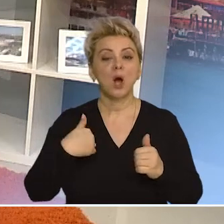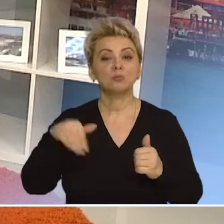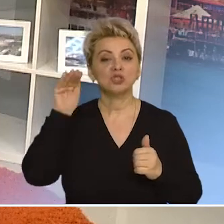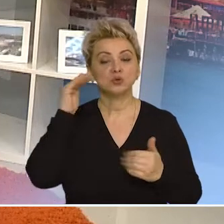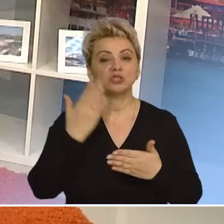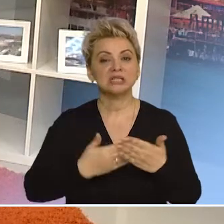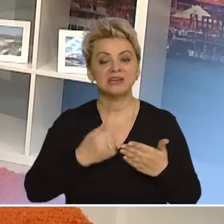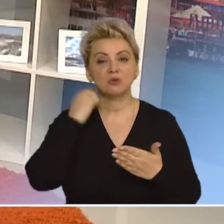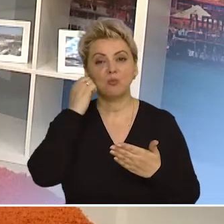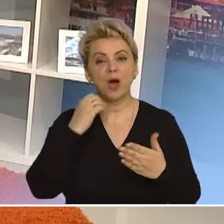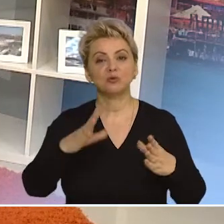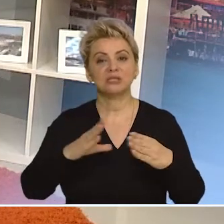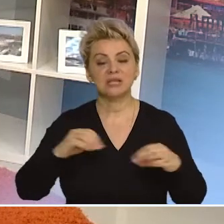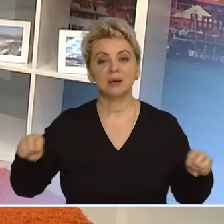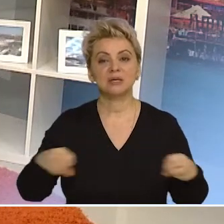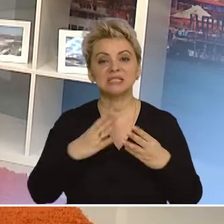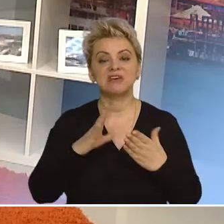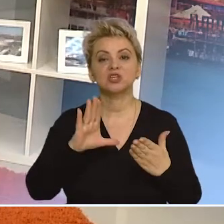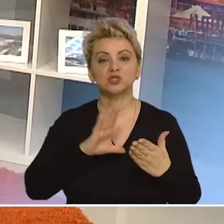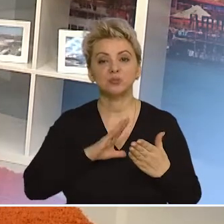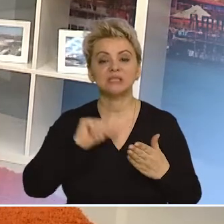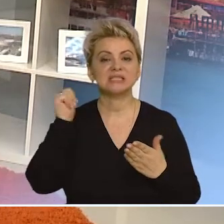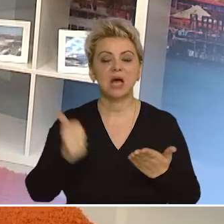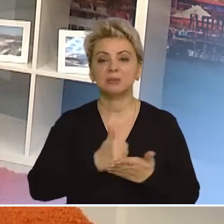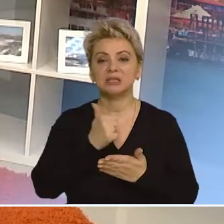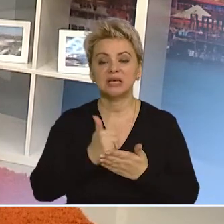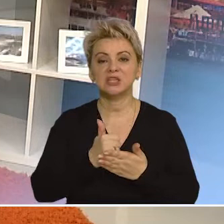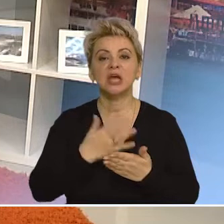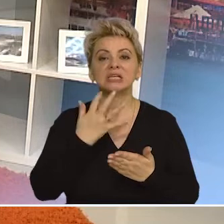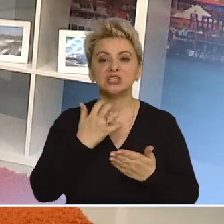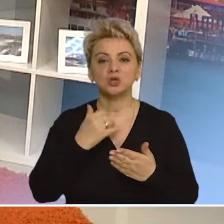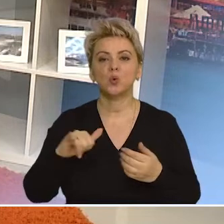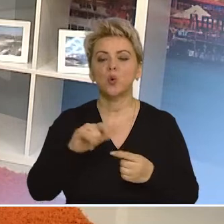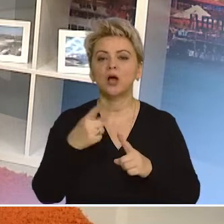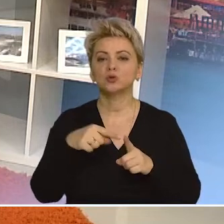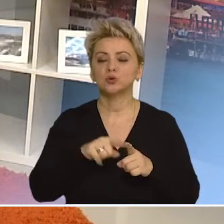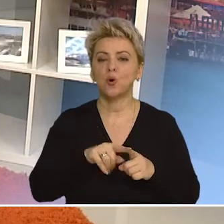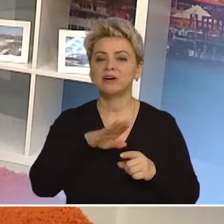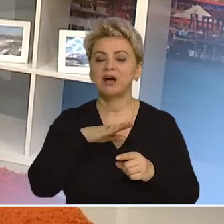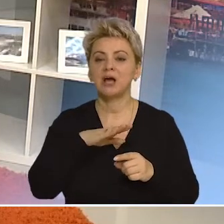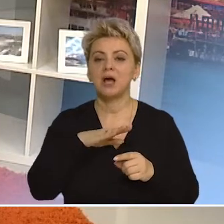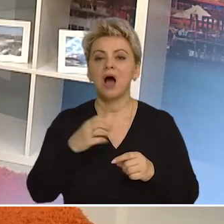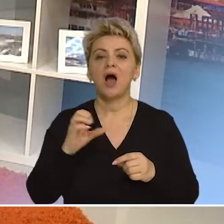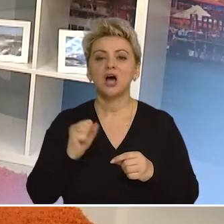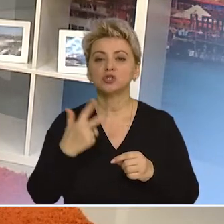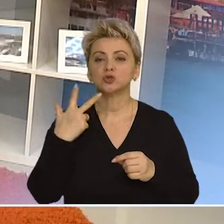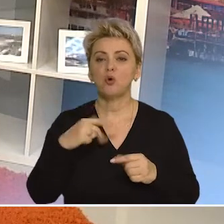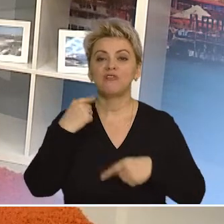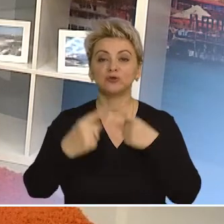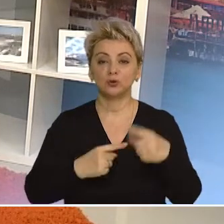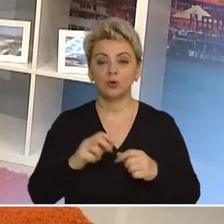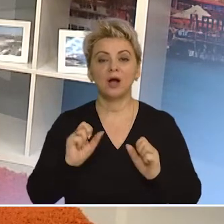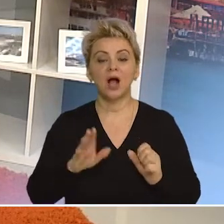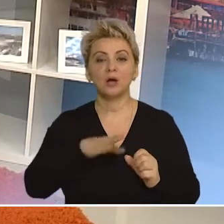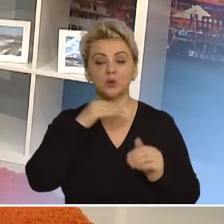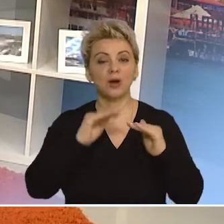пока мы слушали советы бабушек, с нами на связь вышел самый настоящий дедушка, у которого ни много ни мало, а аж трое